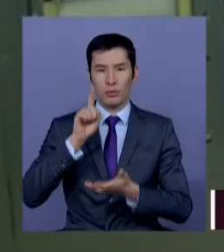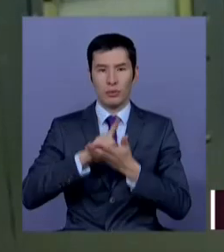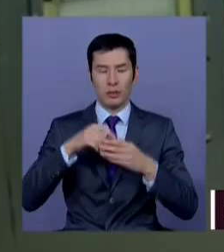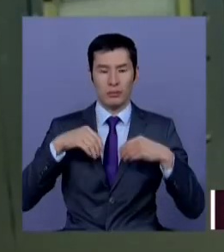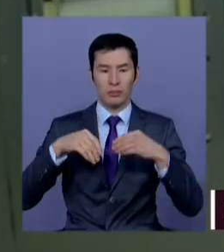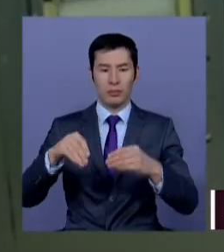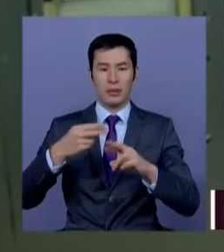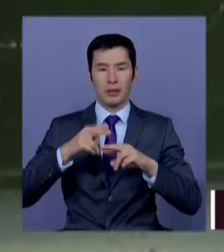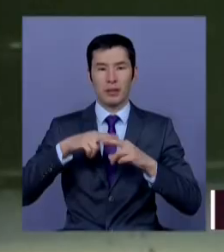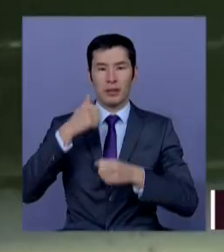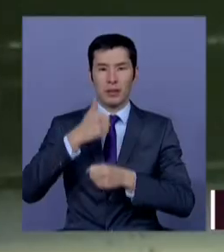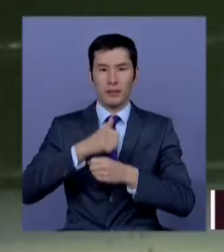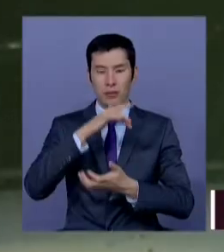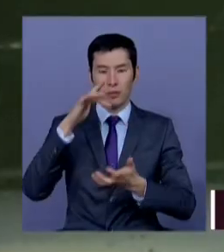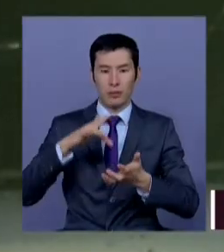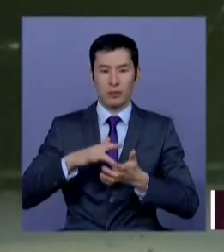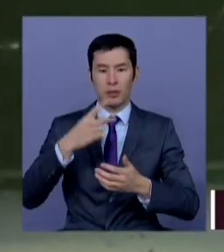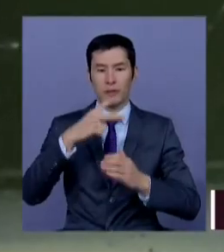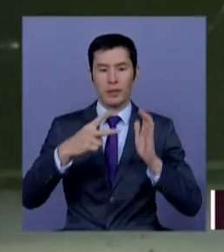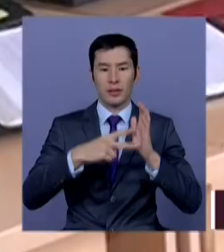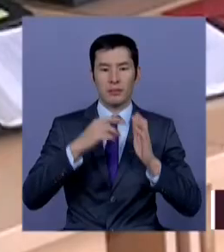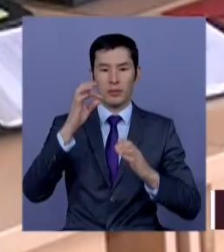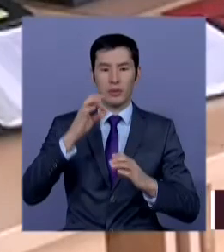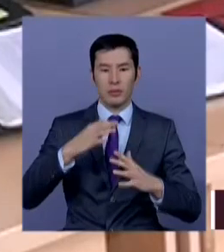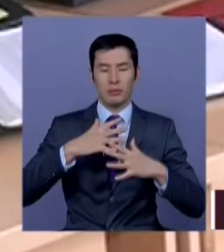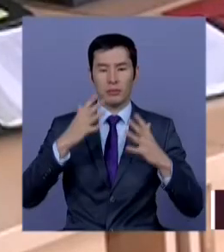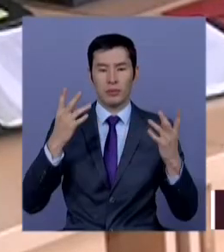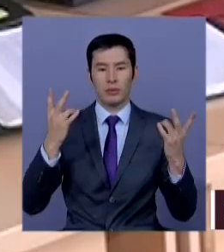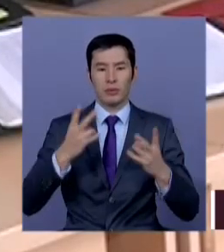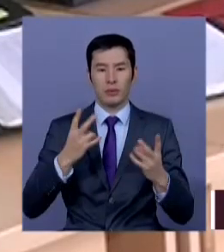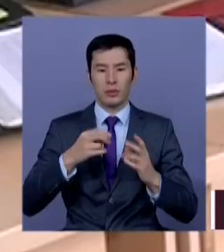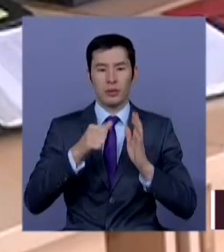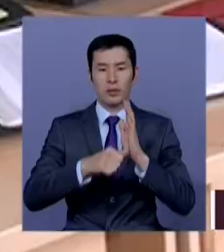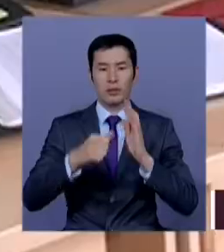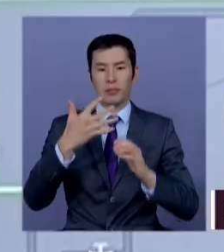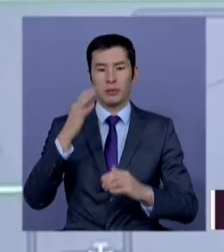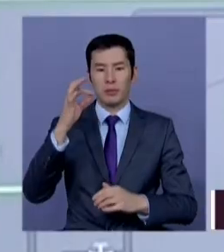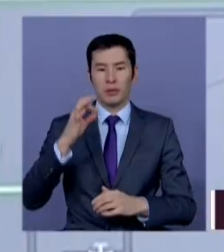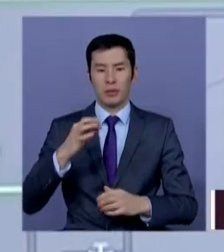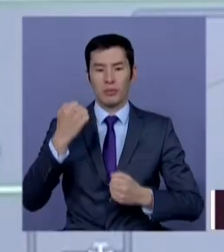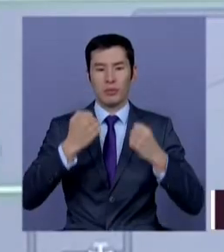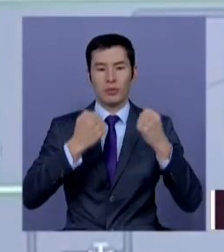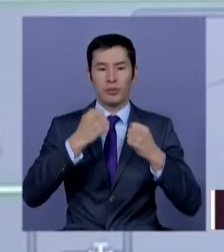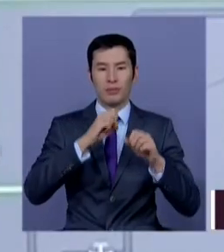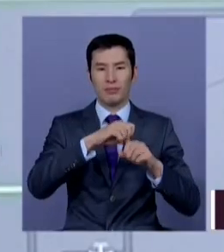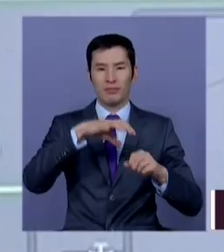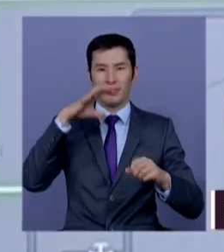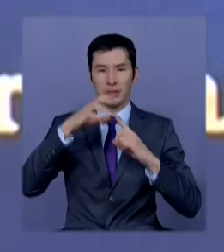Мегаполис басшысы зиянды тастандылардың 27% екінші жылу энергетика орталығынан ал 65%-ға жуығы автокөліктерден шығатынын еске